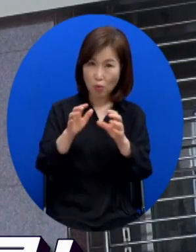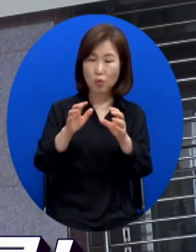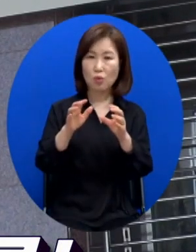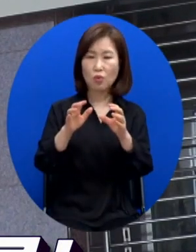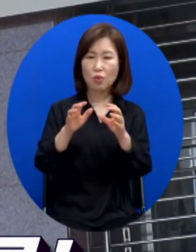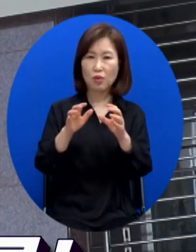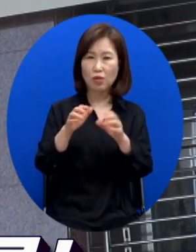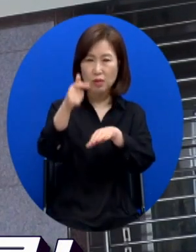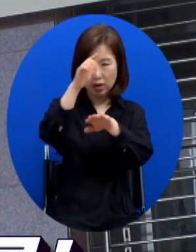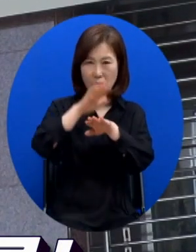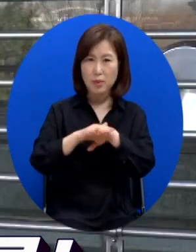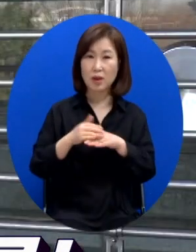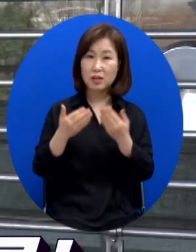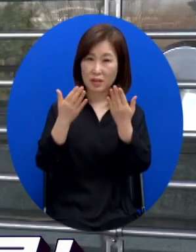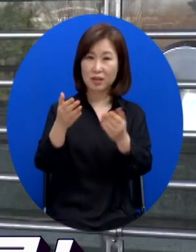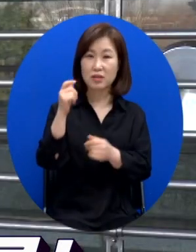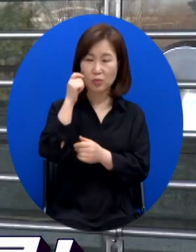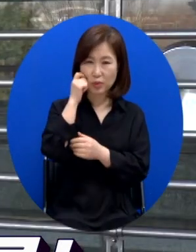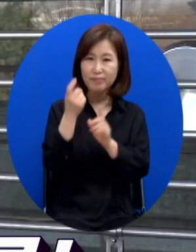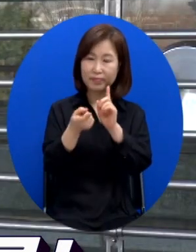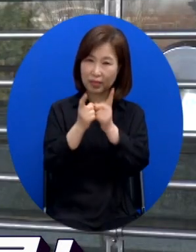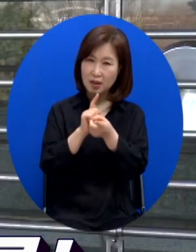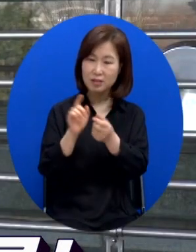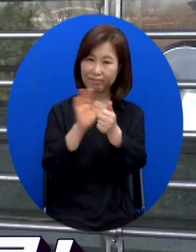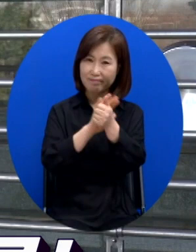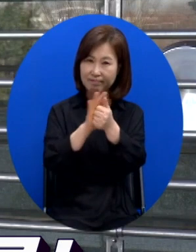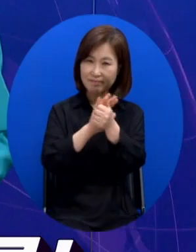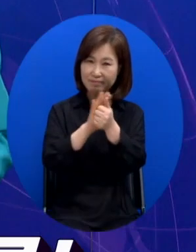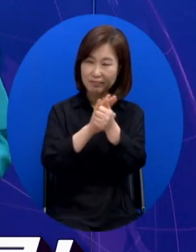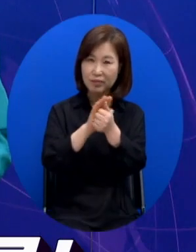한국교회는 위로와 희망의 성탄 메시지를 전했습니다.